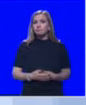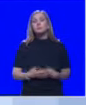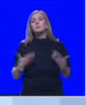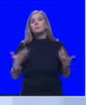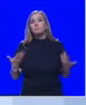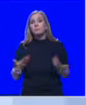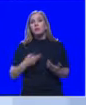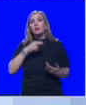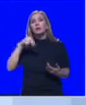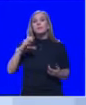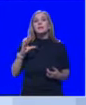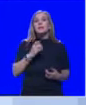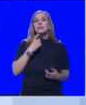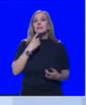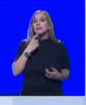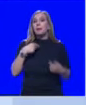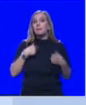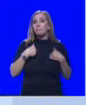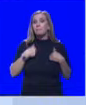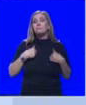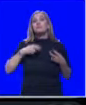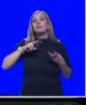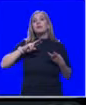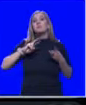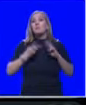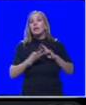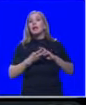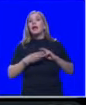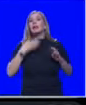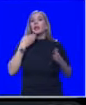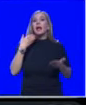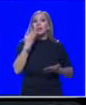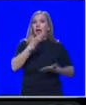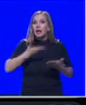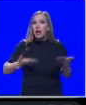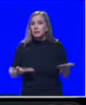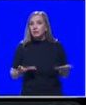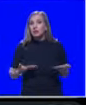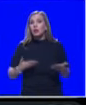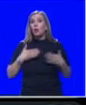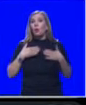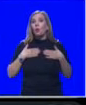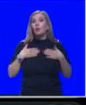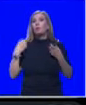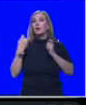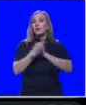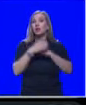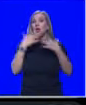По-образно казано, ДПС заменя декларациите и скандиранията и облича работни облекла